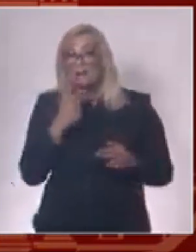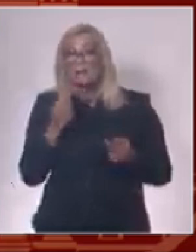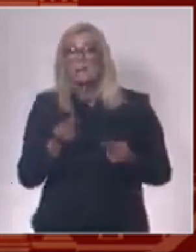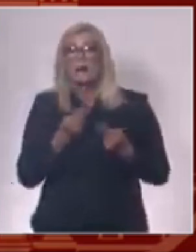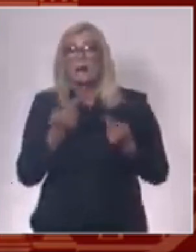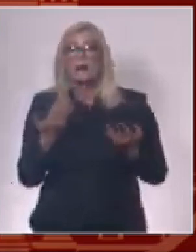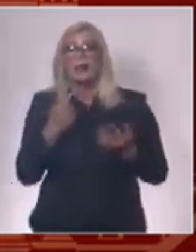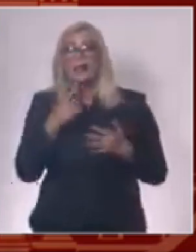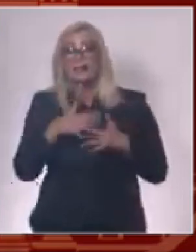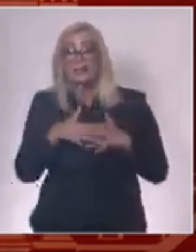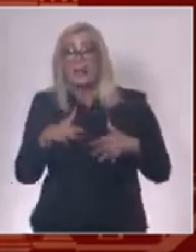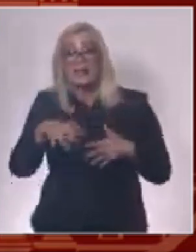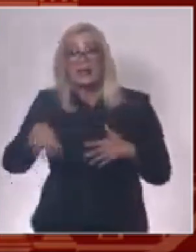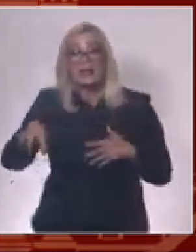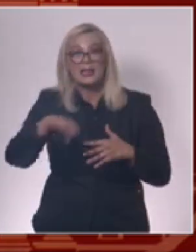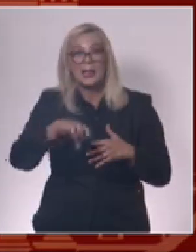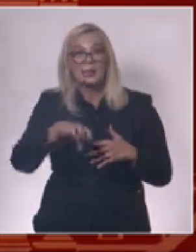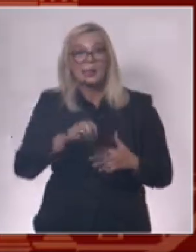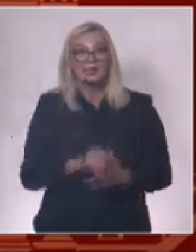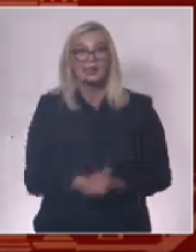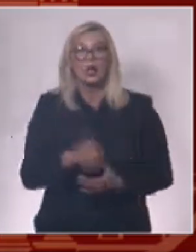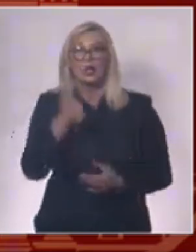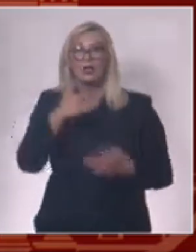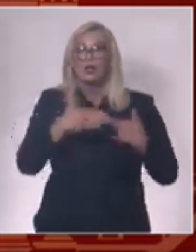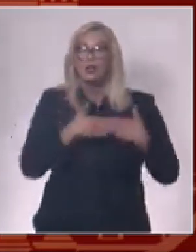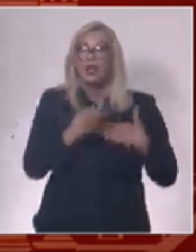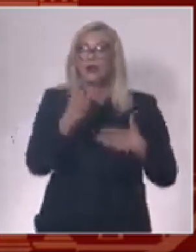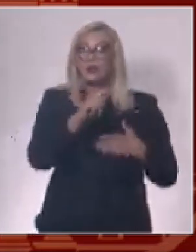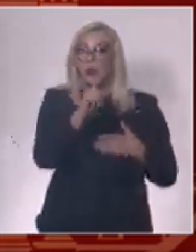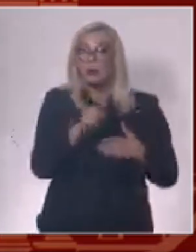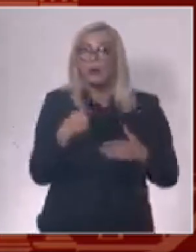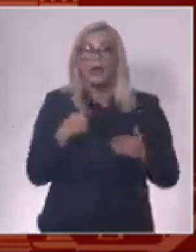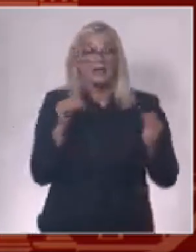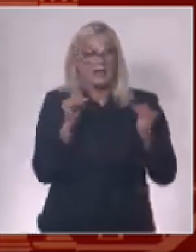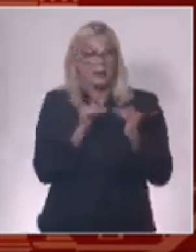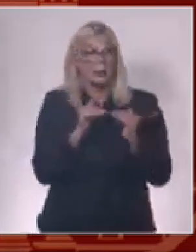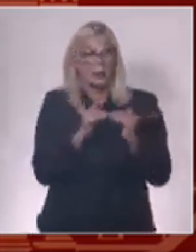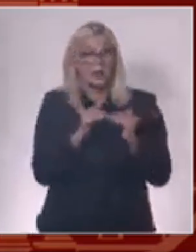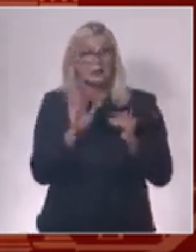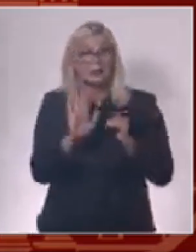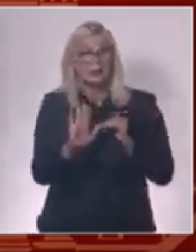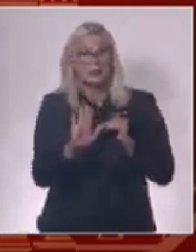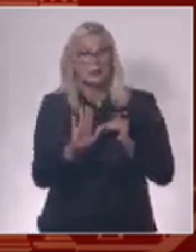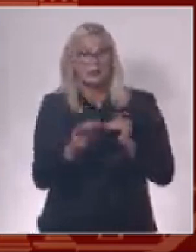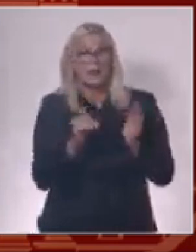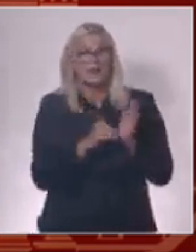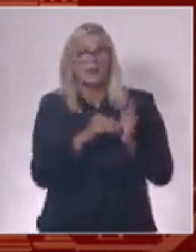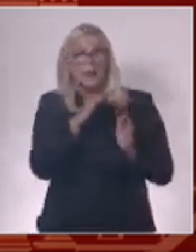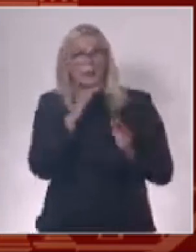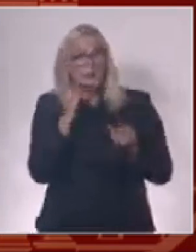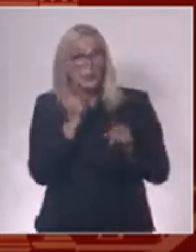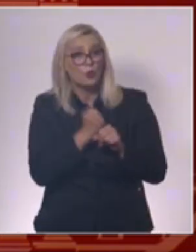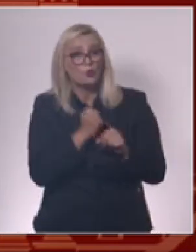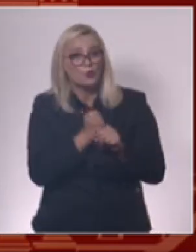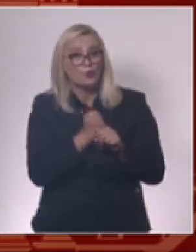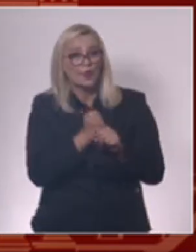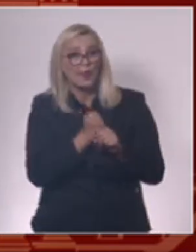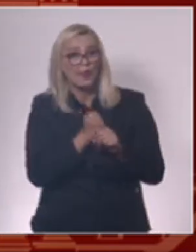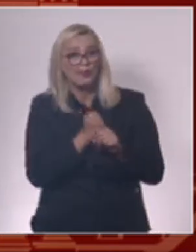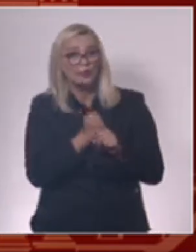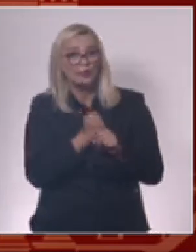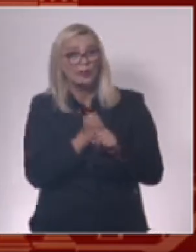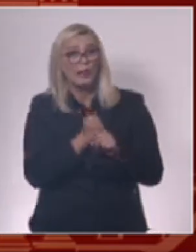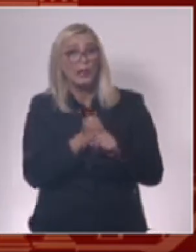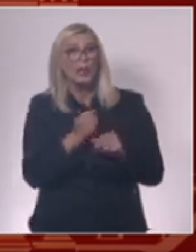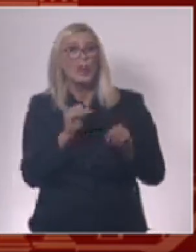регионот. Што се несува до второто прашање, јас се согласувам со вас. Треба многу да се работи